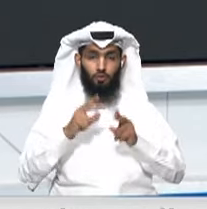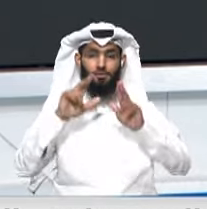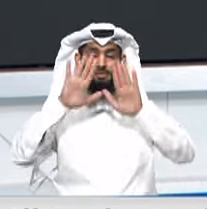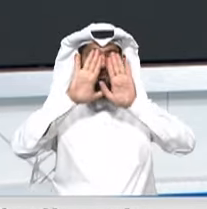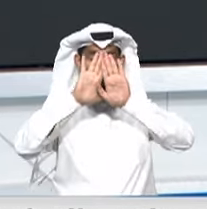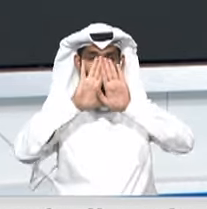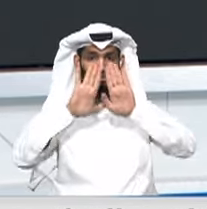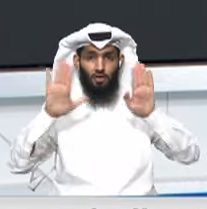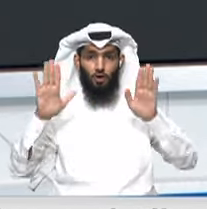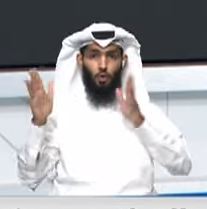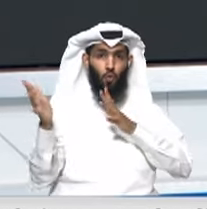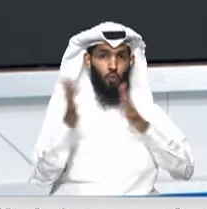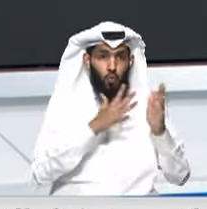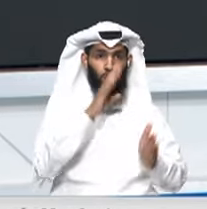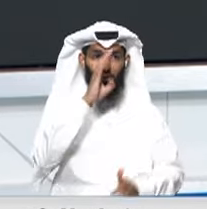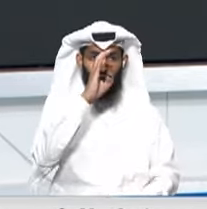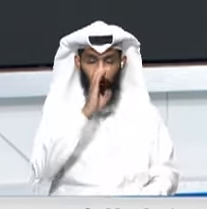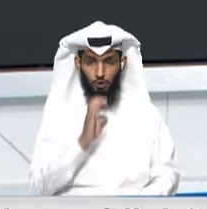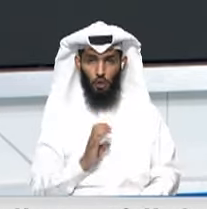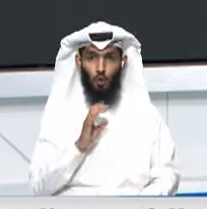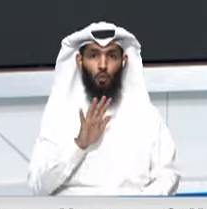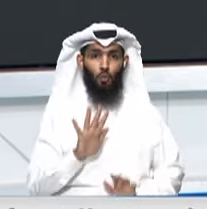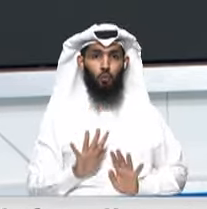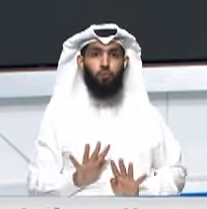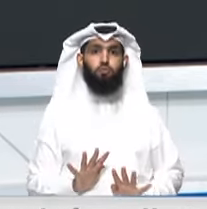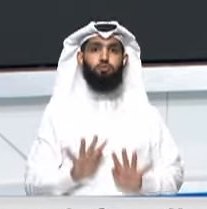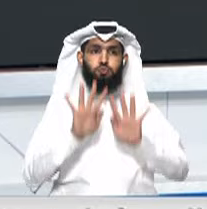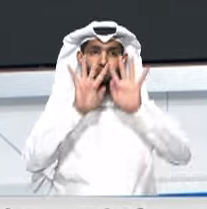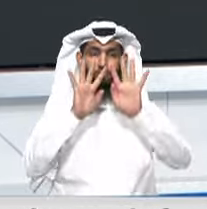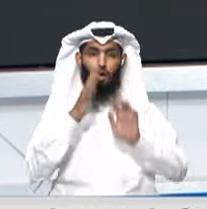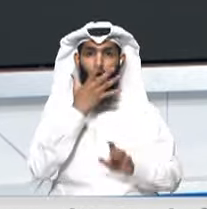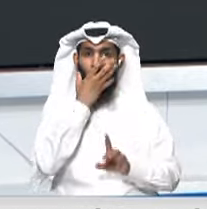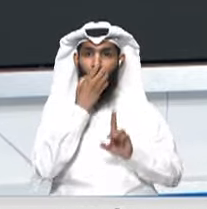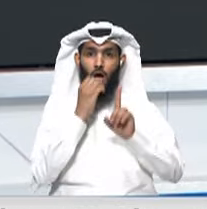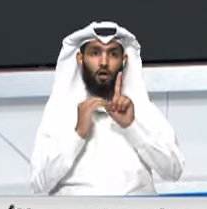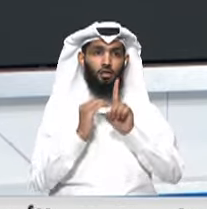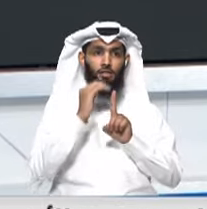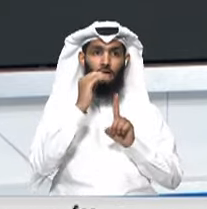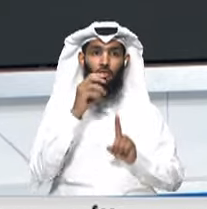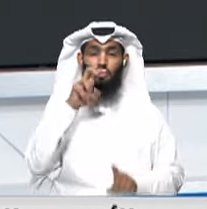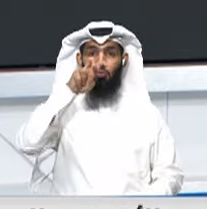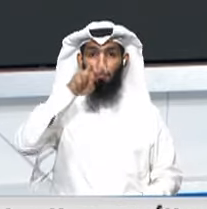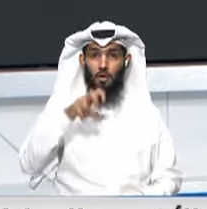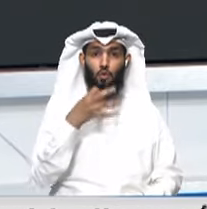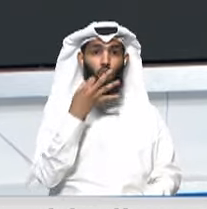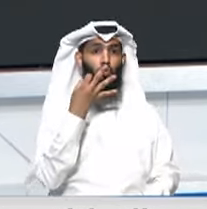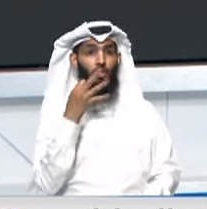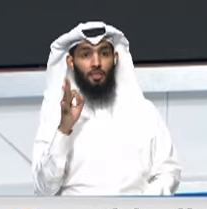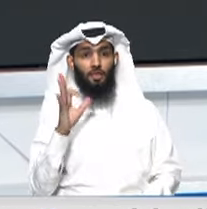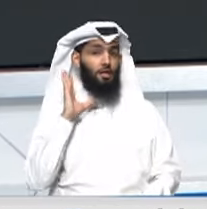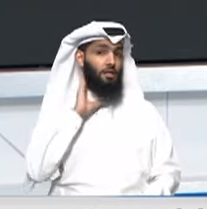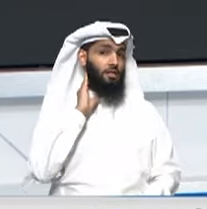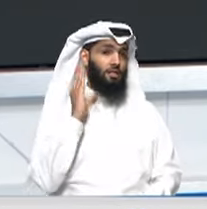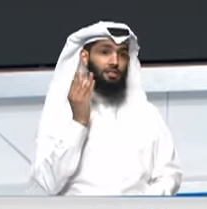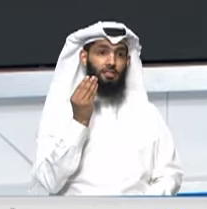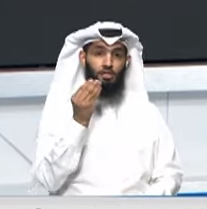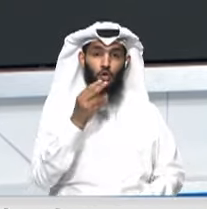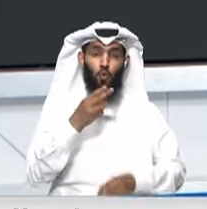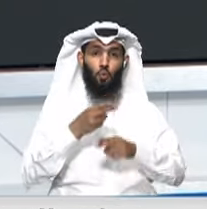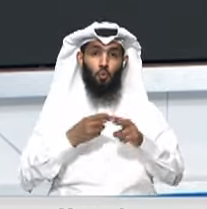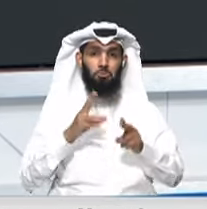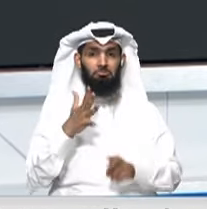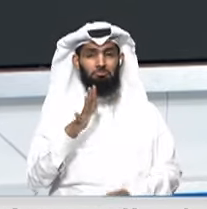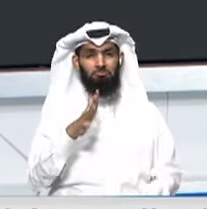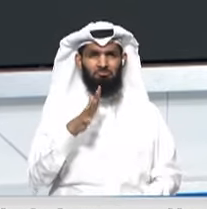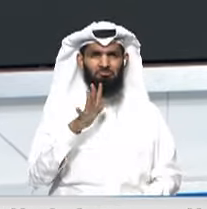رياح جنوبية سرعتها 5 كيلومتر ساعة، درجة الحرارة الحالية 38 درجة مئوية، رطوبة نسبية هنا في مدينة الكويت